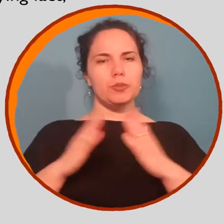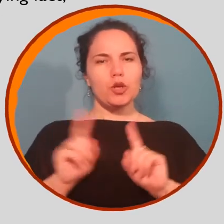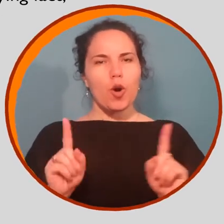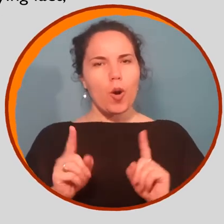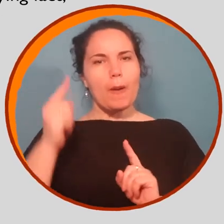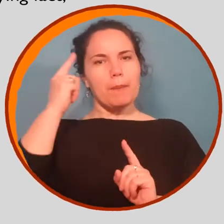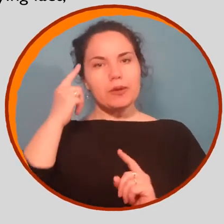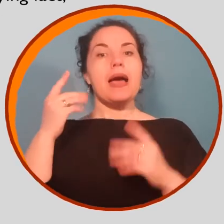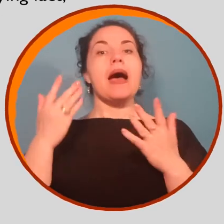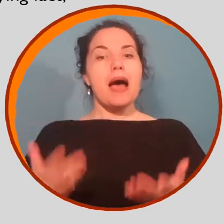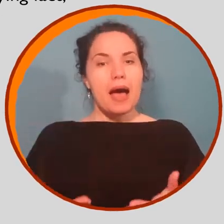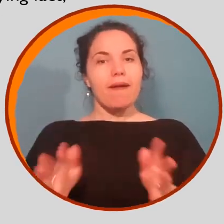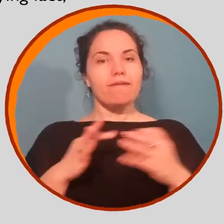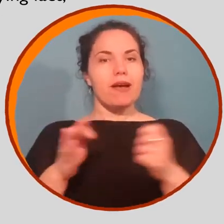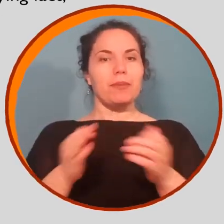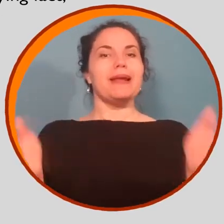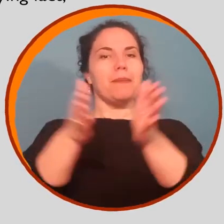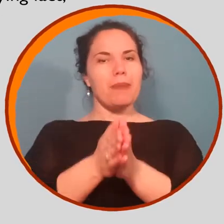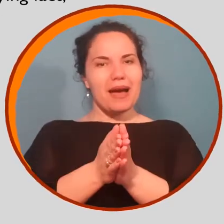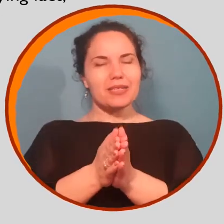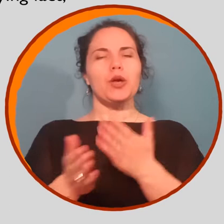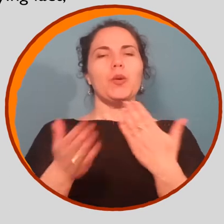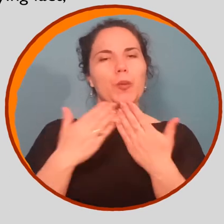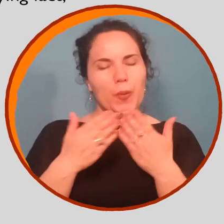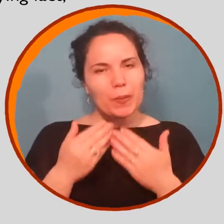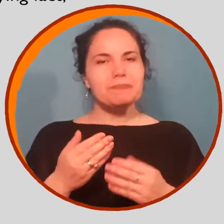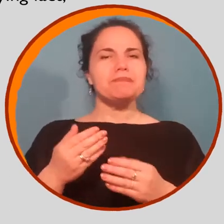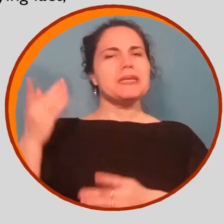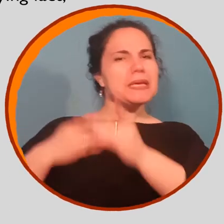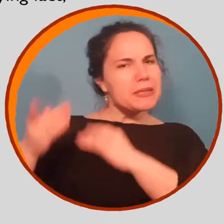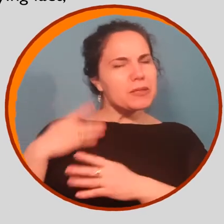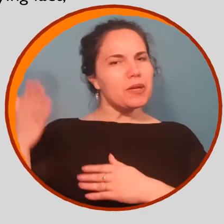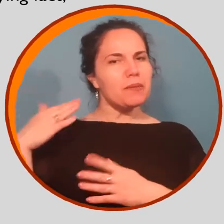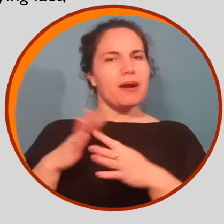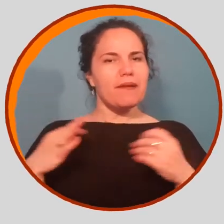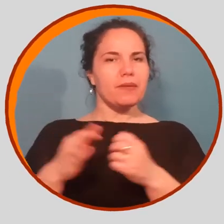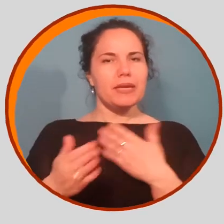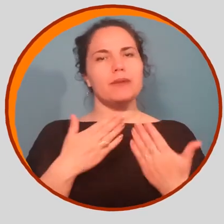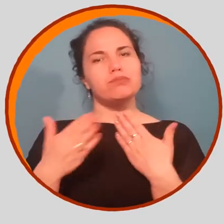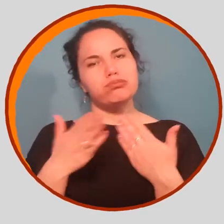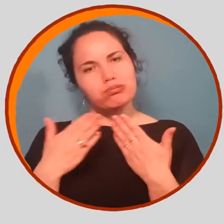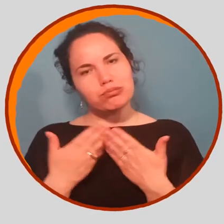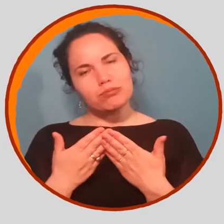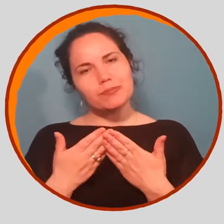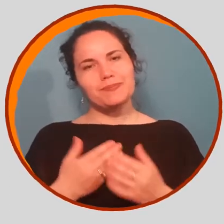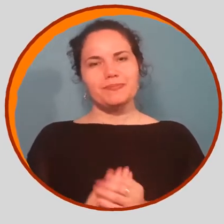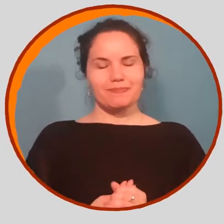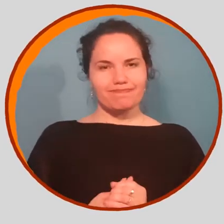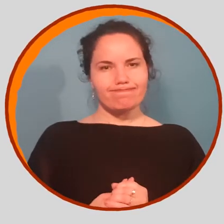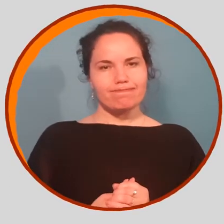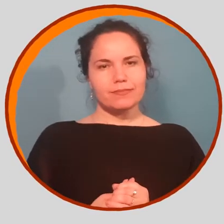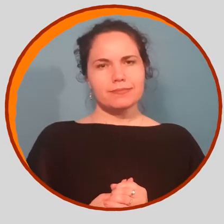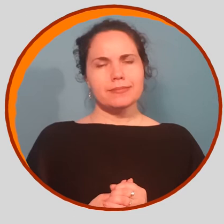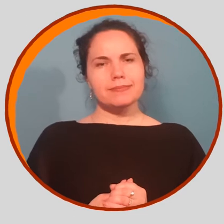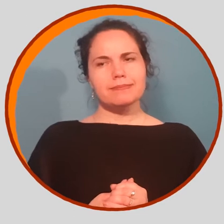tjetrin dhe të qenit i izoluar nuk e shikon si bezdimet për të qenë me familjen, po e shikon si shans,